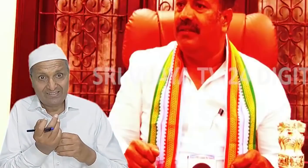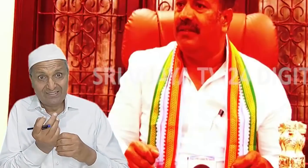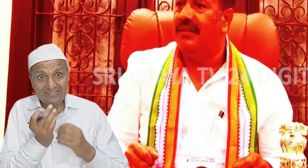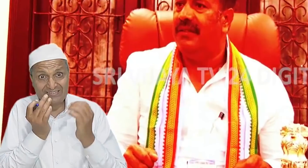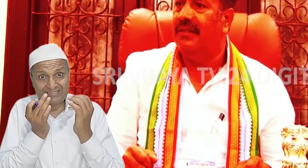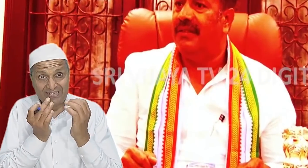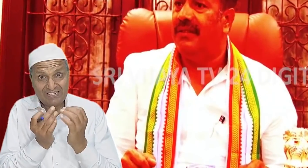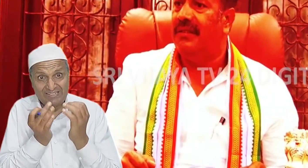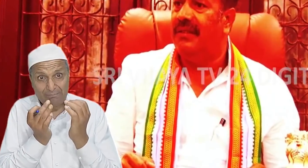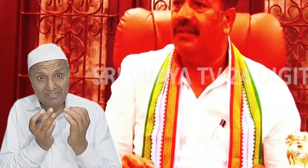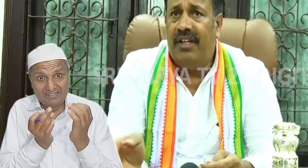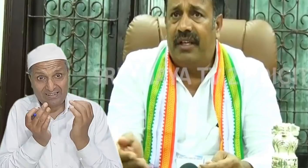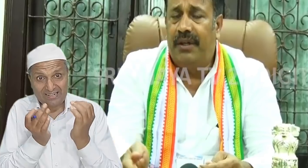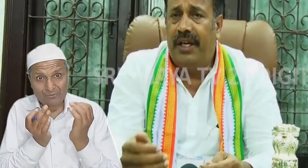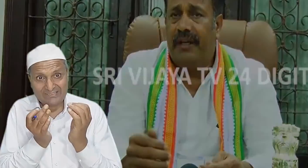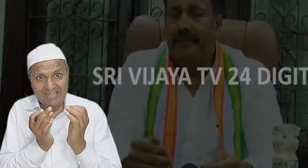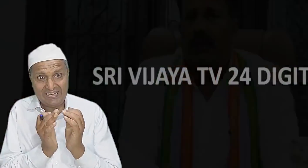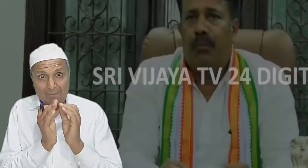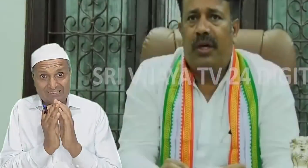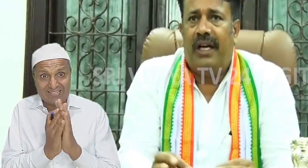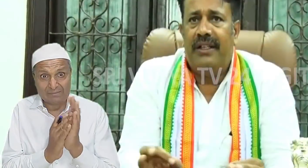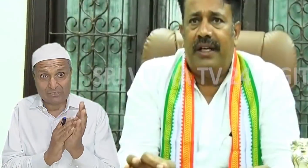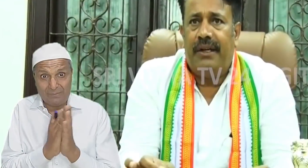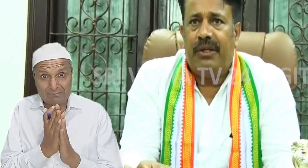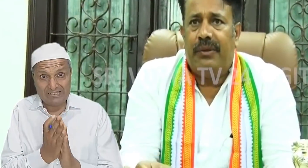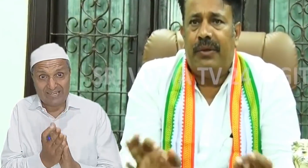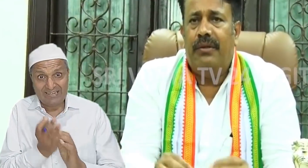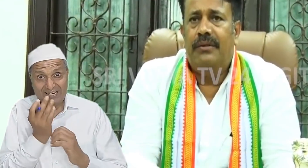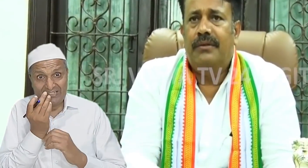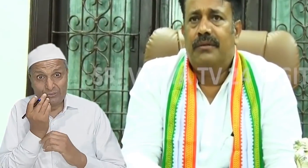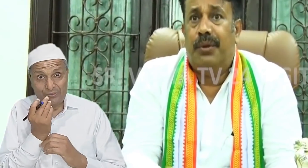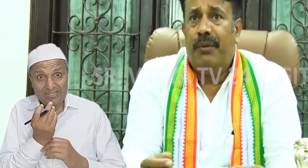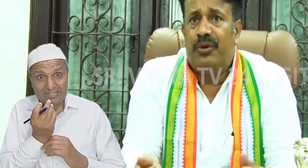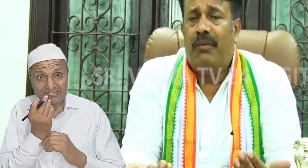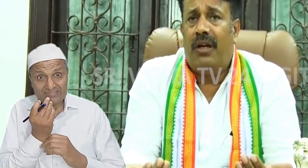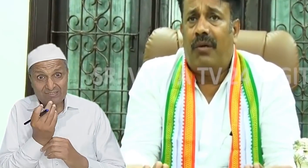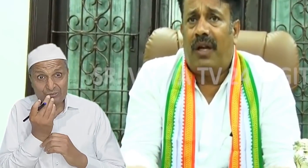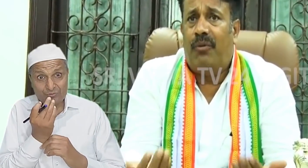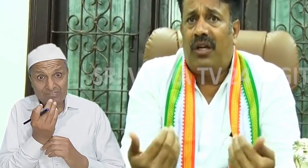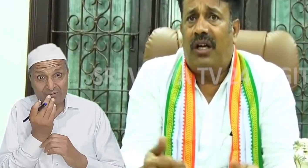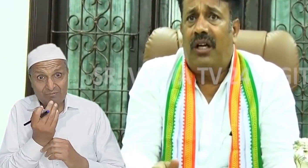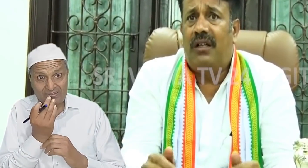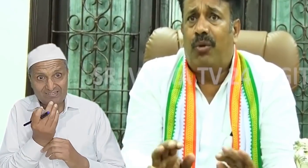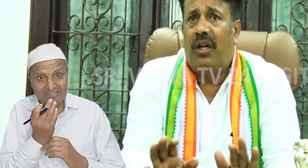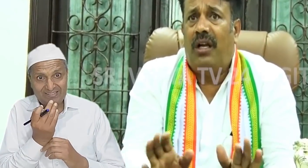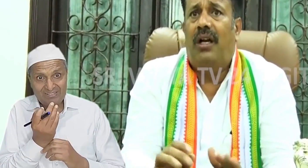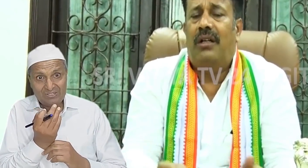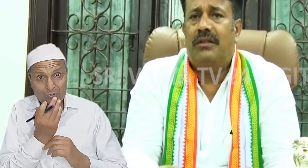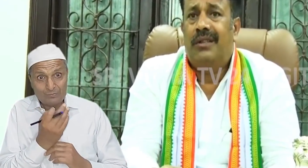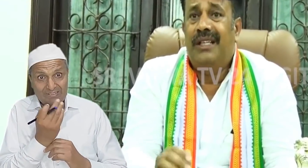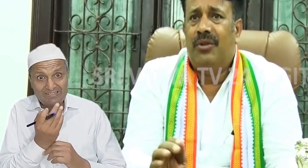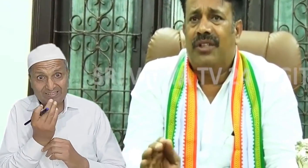की, किस तरह की टिप्पणी कहाँ कहाँ उड़ाते हैं हमारे जैन समाज को बीच में मिले थे। अरे दुनिया के जो 7 वंडर्स है